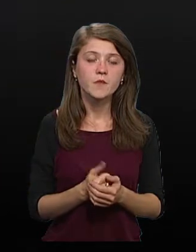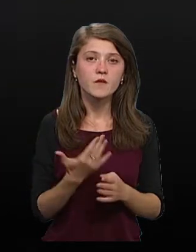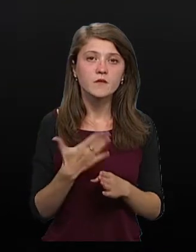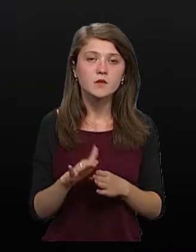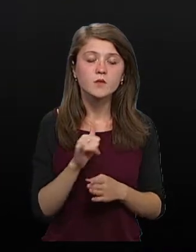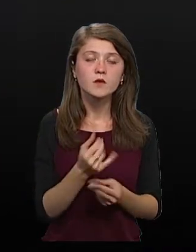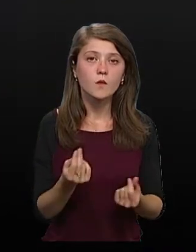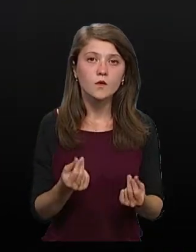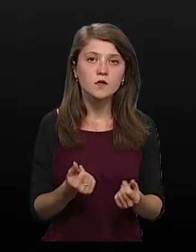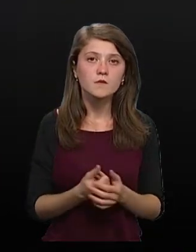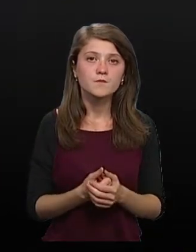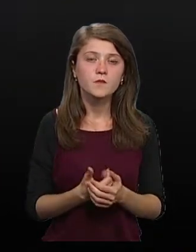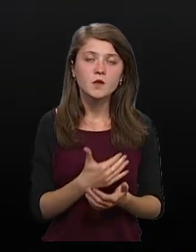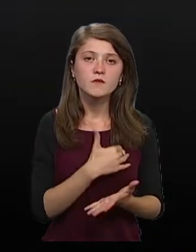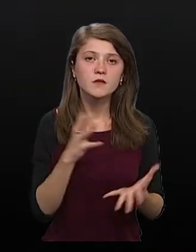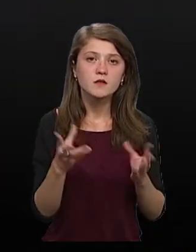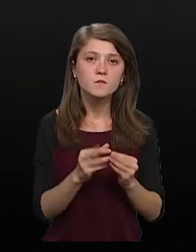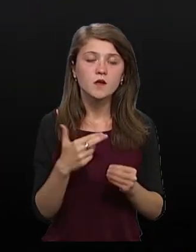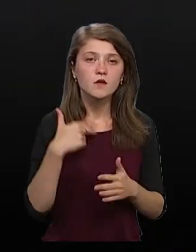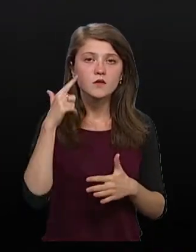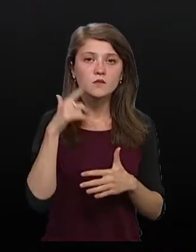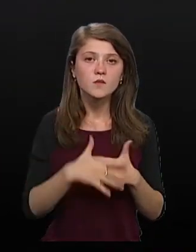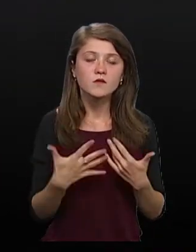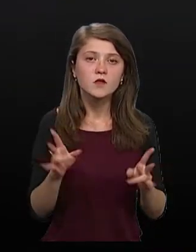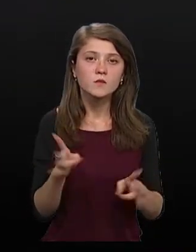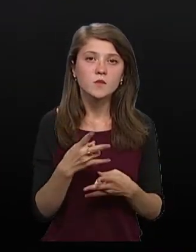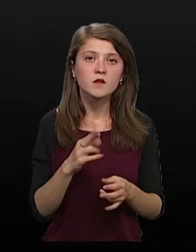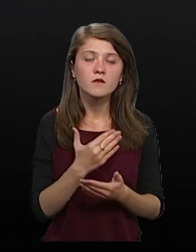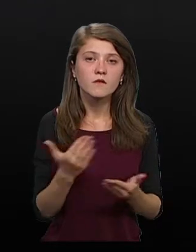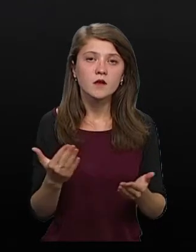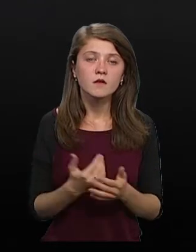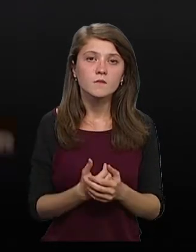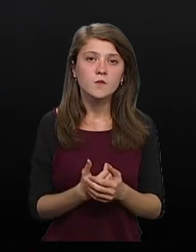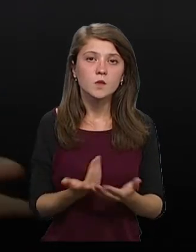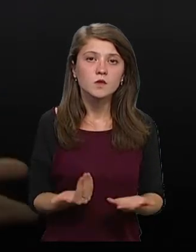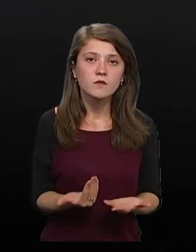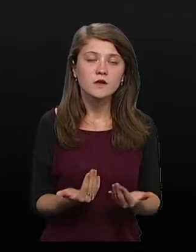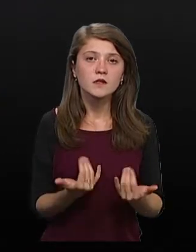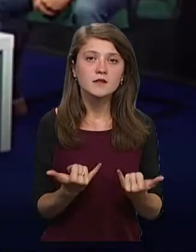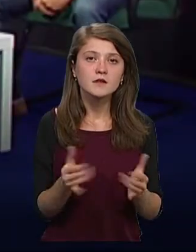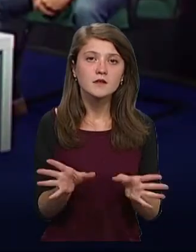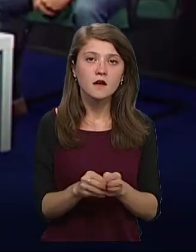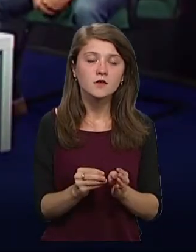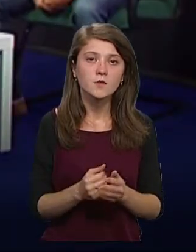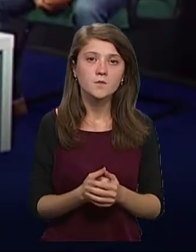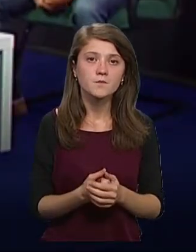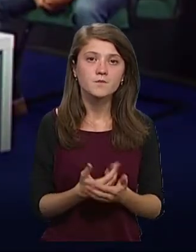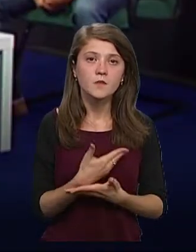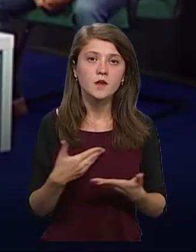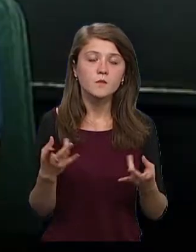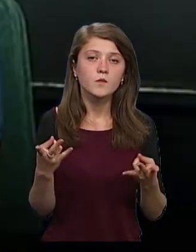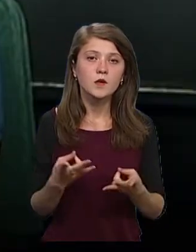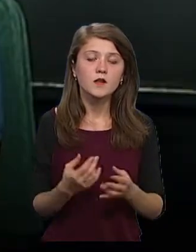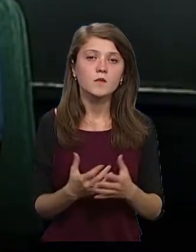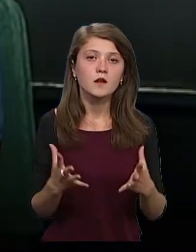Виділяються в них кошти, хоча взагалом вже, як я розумію, вона не потрібна. Як ви уживаєтесь зараз разом? Нам потрібно